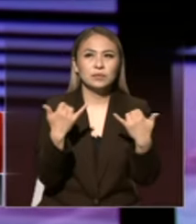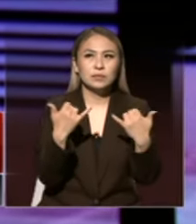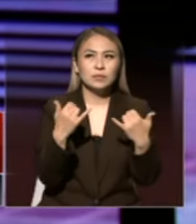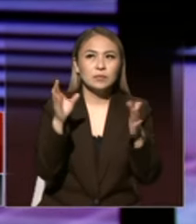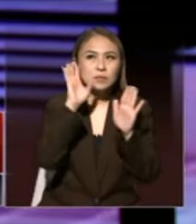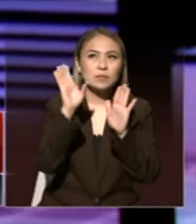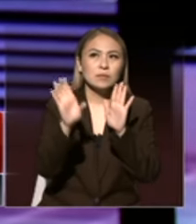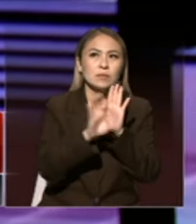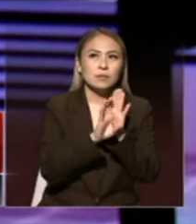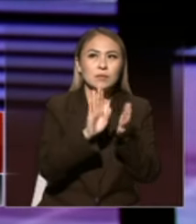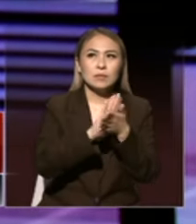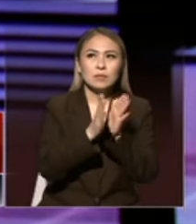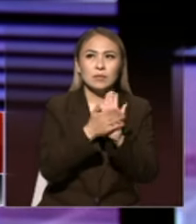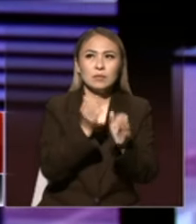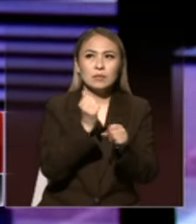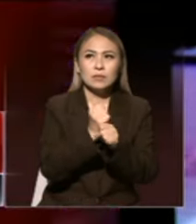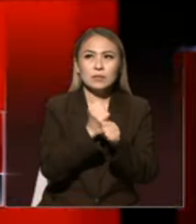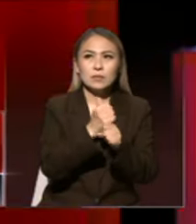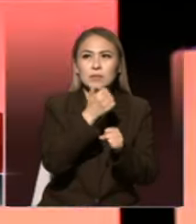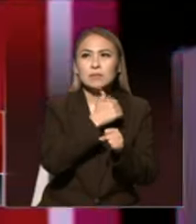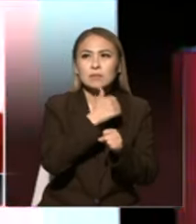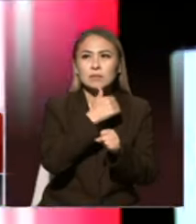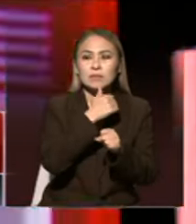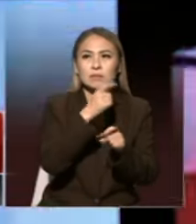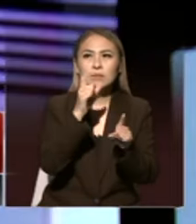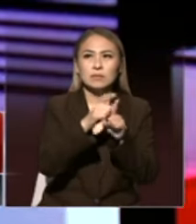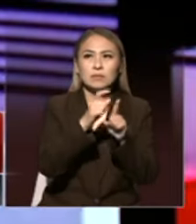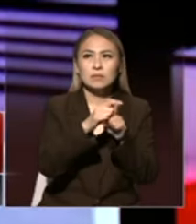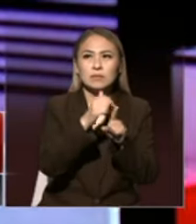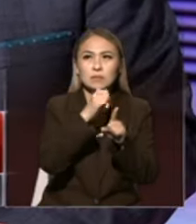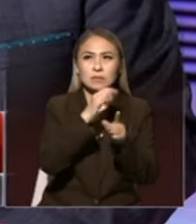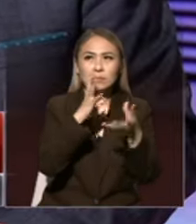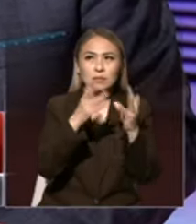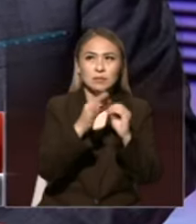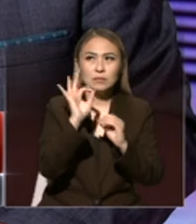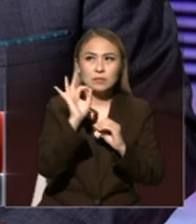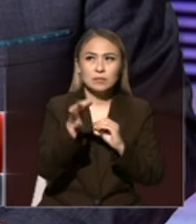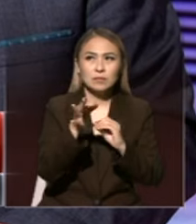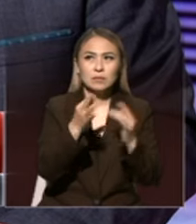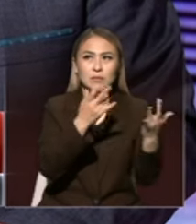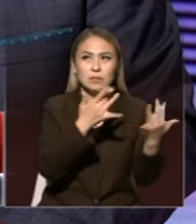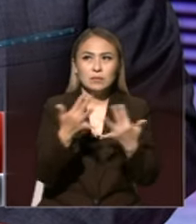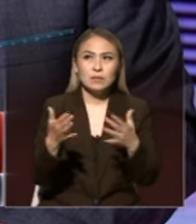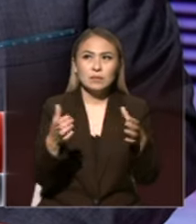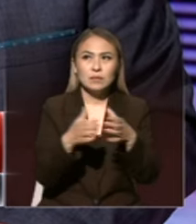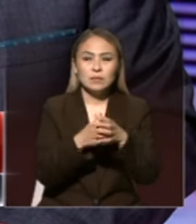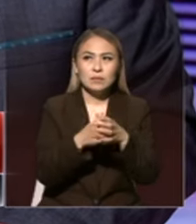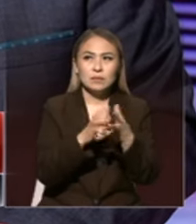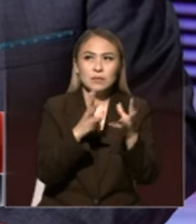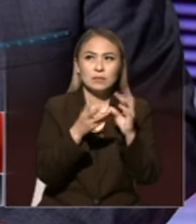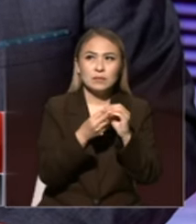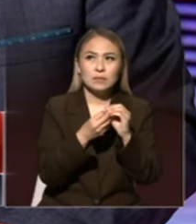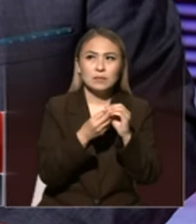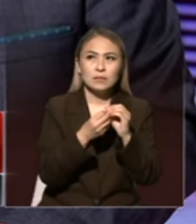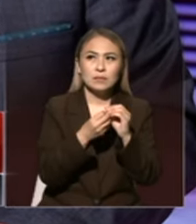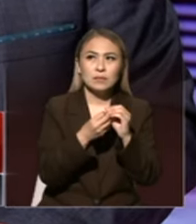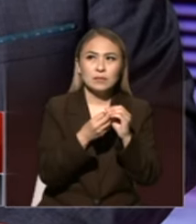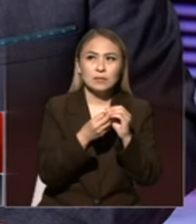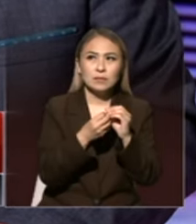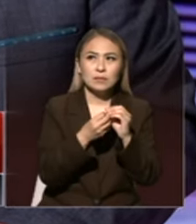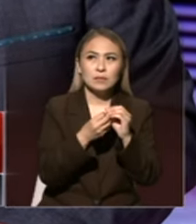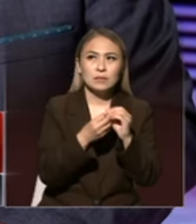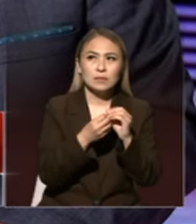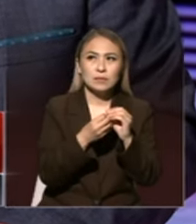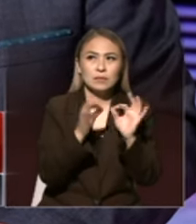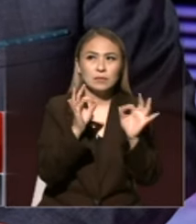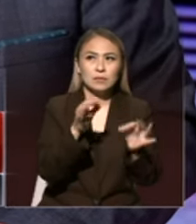тыңдаймыз, талап жасаймыз. Қанағаттың айтып тұрған талабының бәрі дұрыс. Вот осы эфирде атқа